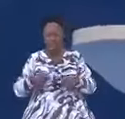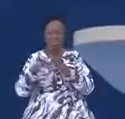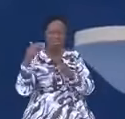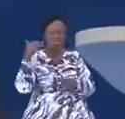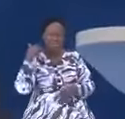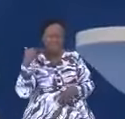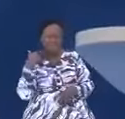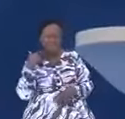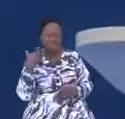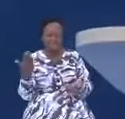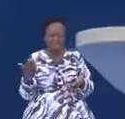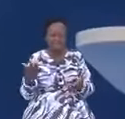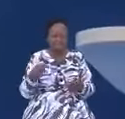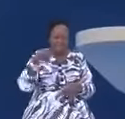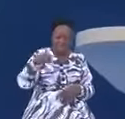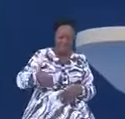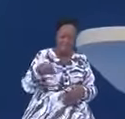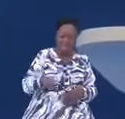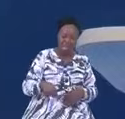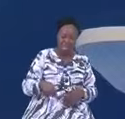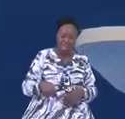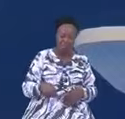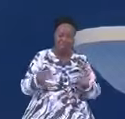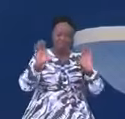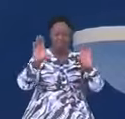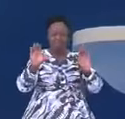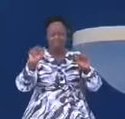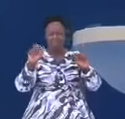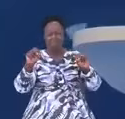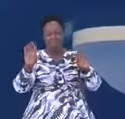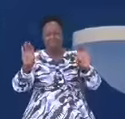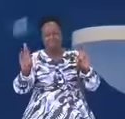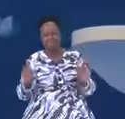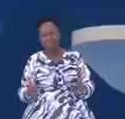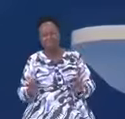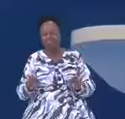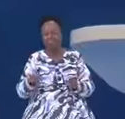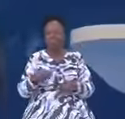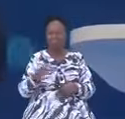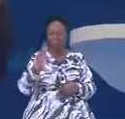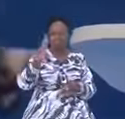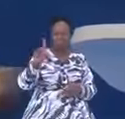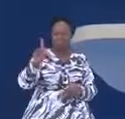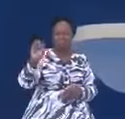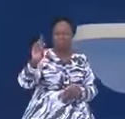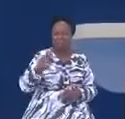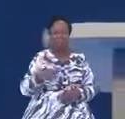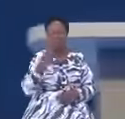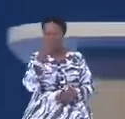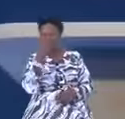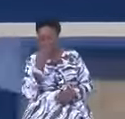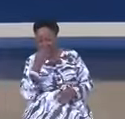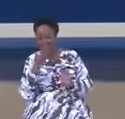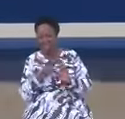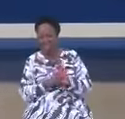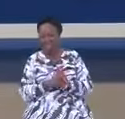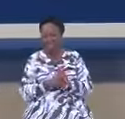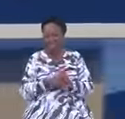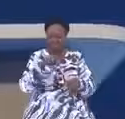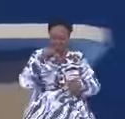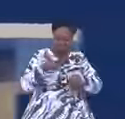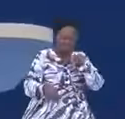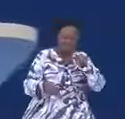cancer il sert aveuglement paralysie quelque soit le